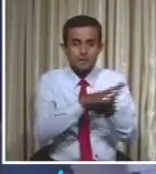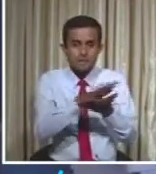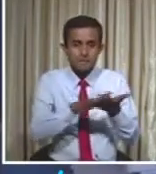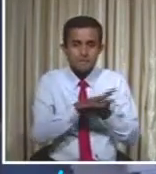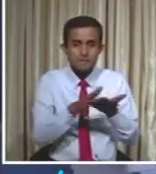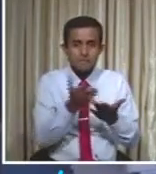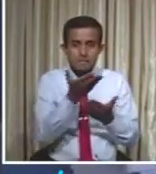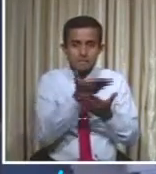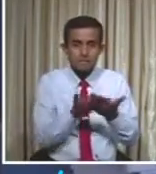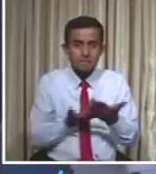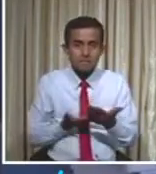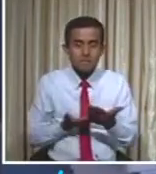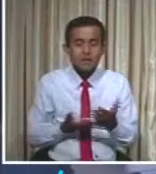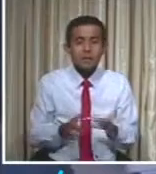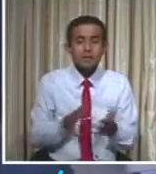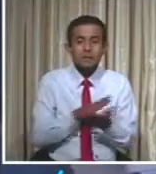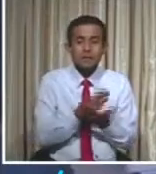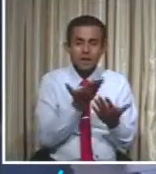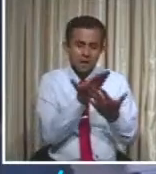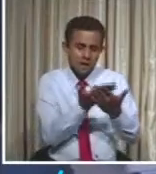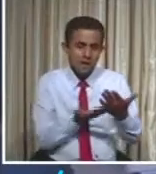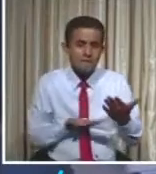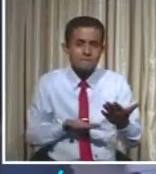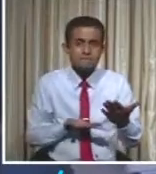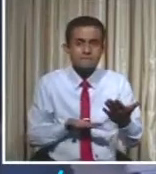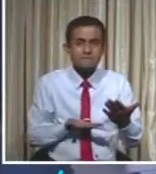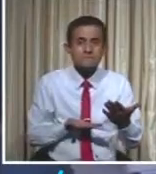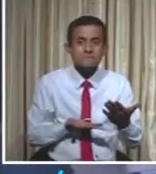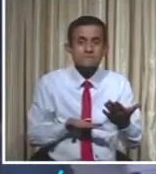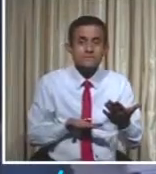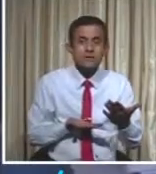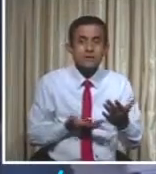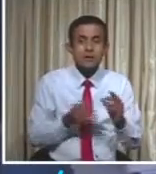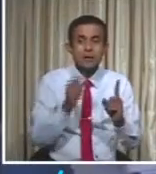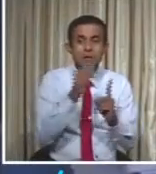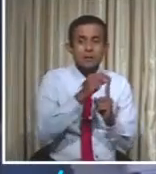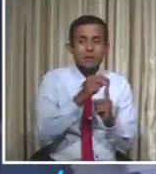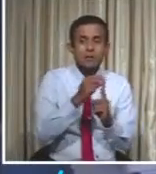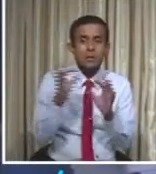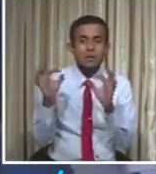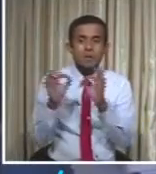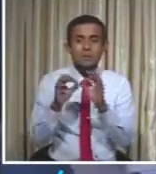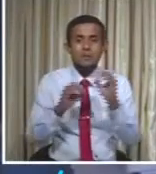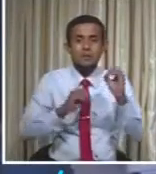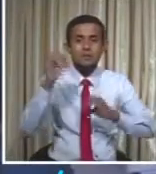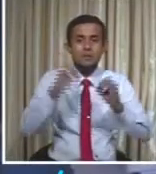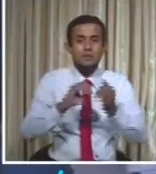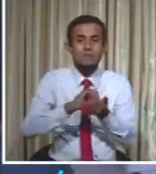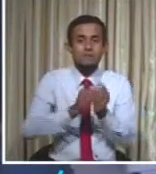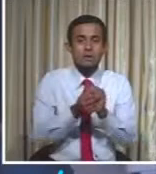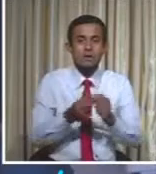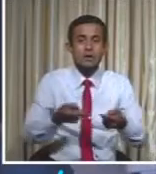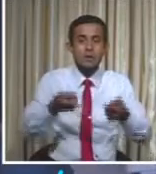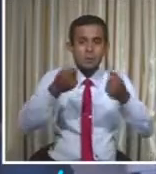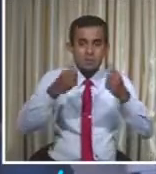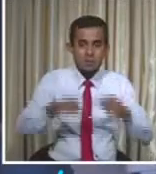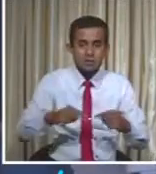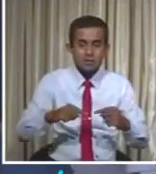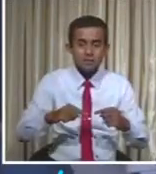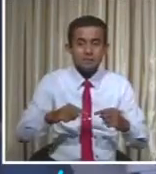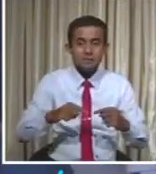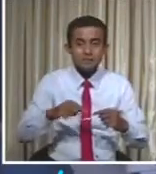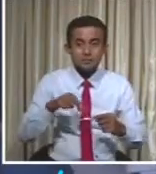කිරීමේ ඉතා පැහැදිලිව තියෙනවා මේ ප්‍රොපේන් බියුටේන් ප්‍රතිශතය වෙනස් කරාට පස්සේ සංයුතිය වෙනස් කරාට